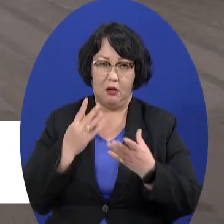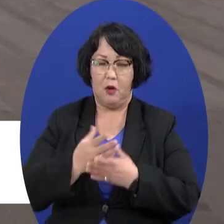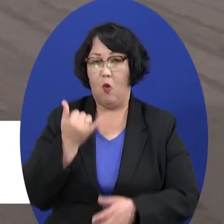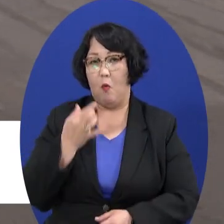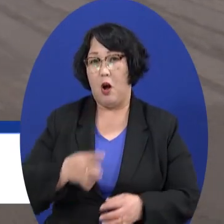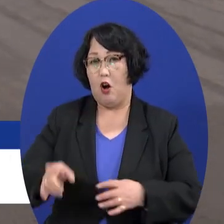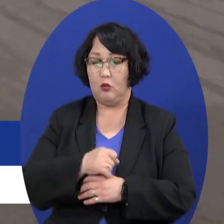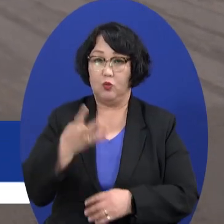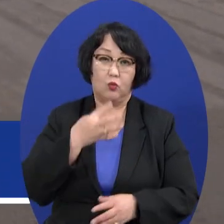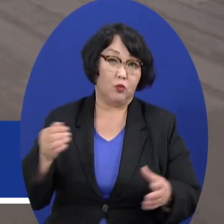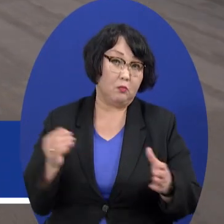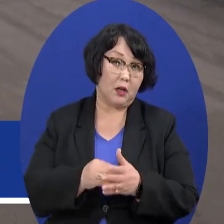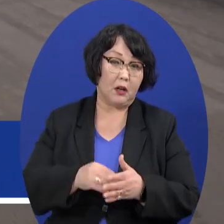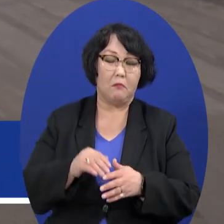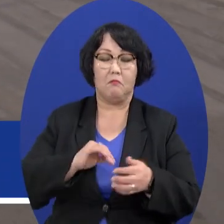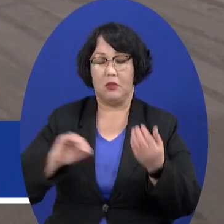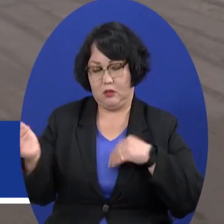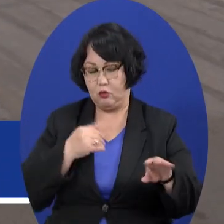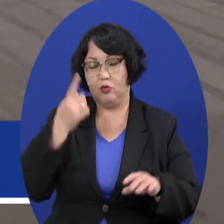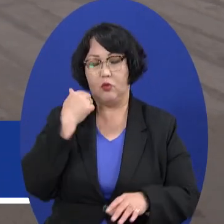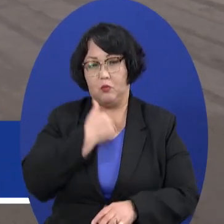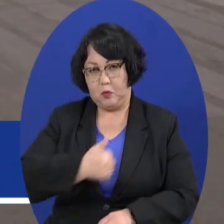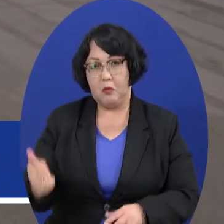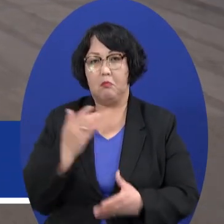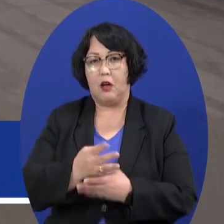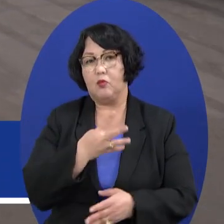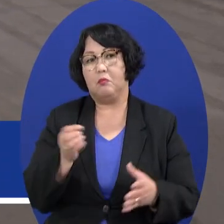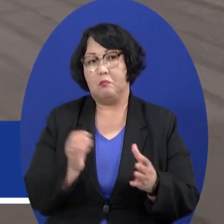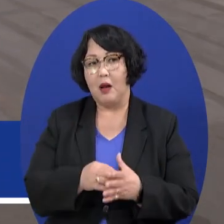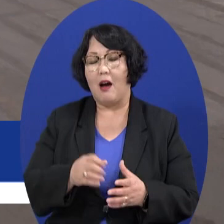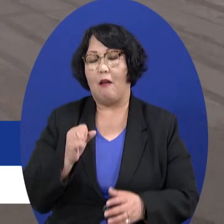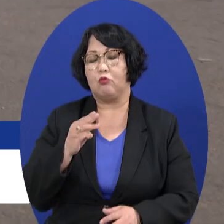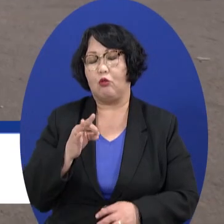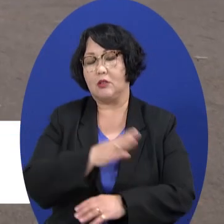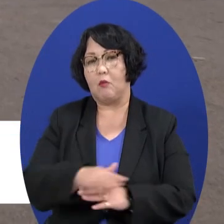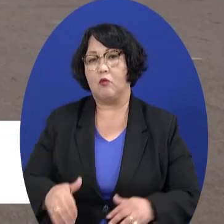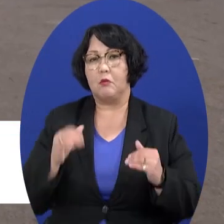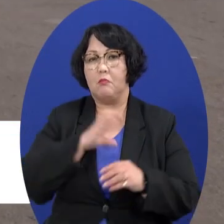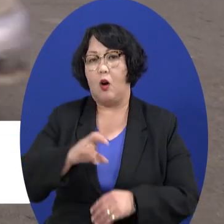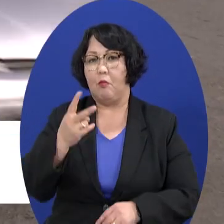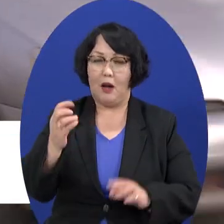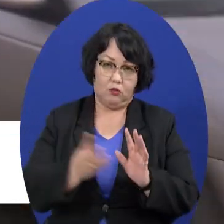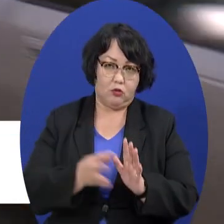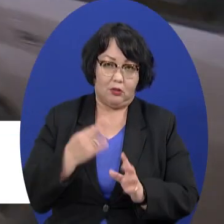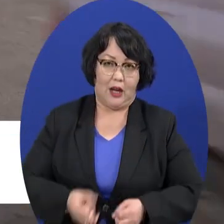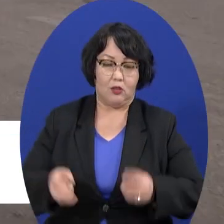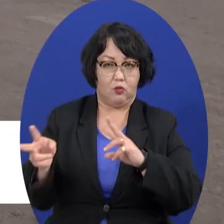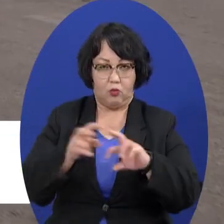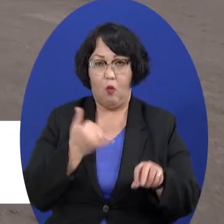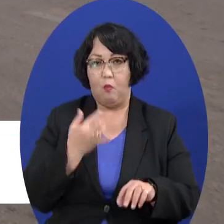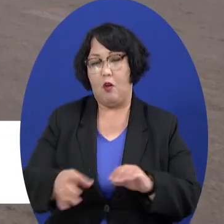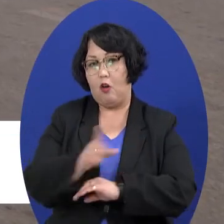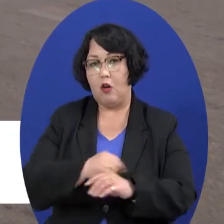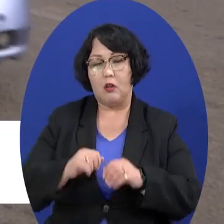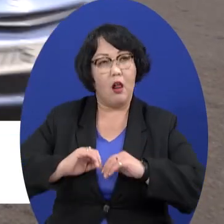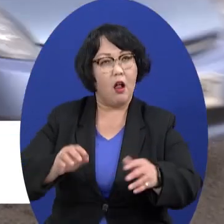хотод 400 гаруй мянган тээврийн хэрэгсэл өдөр бүр хөдөлгөөнд оролцож байна. Нийслэлийн авто замын хөдөлгөөний газраас 2019 онд гаргасан судалгаагаар нийслэлд замын хөдөлгөөнд